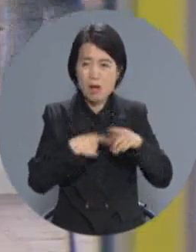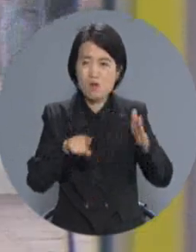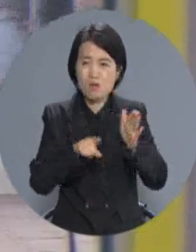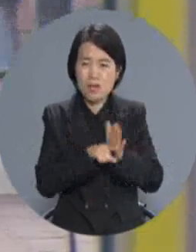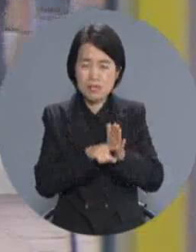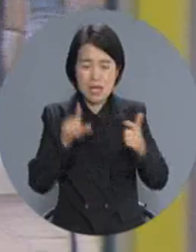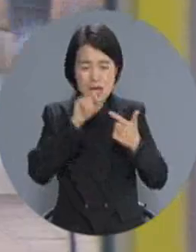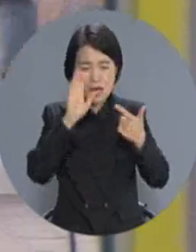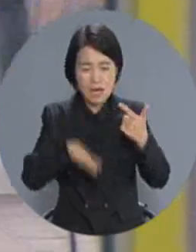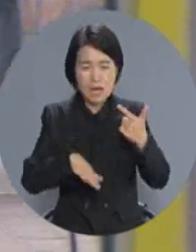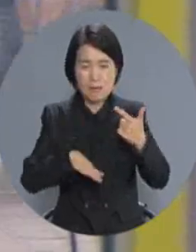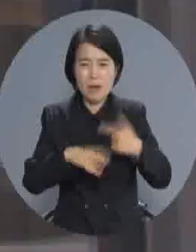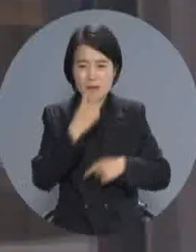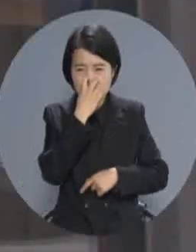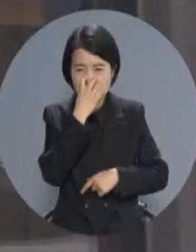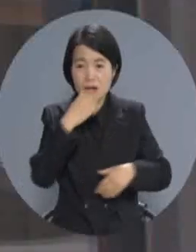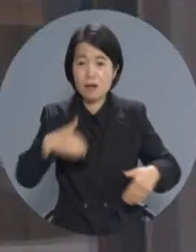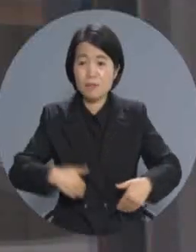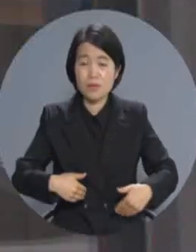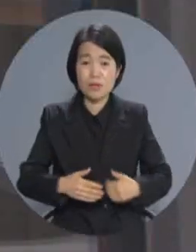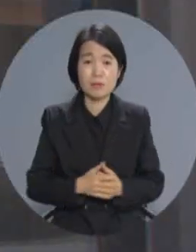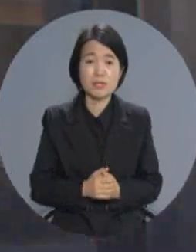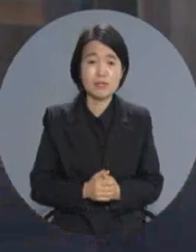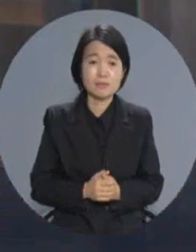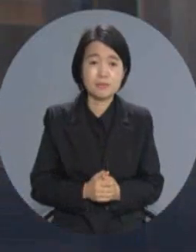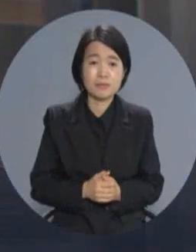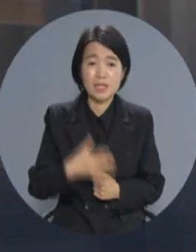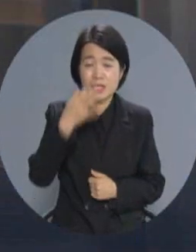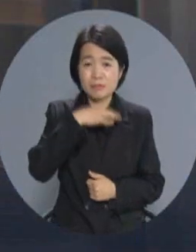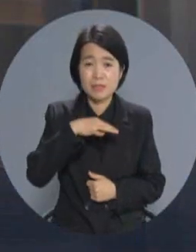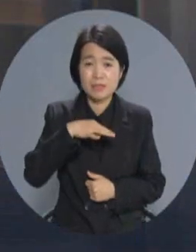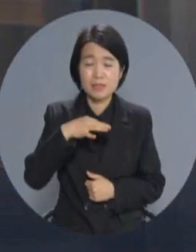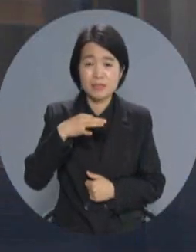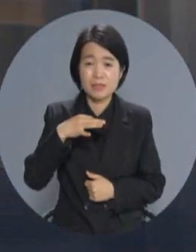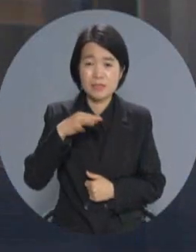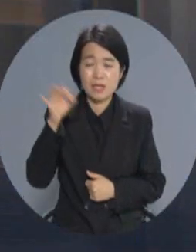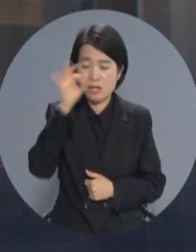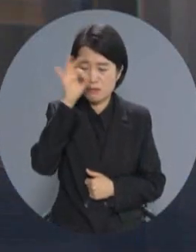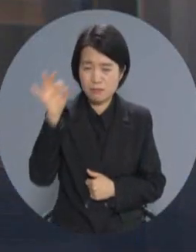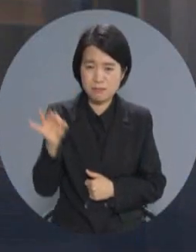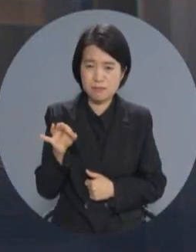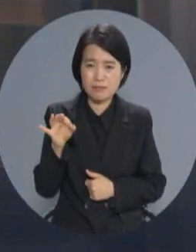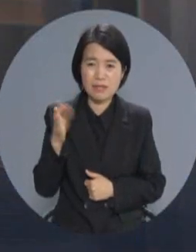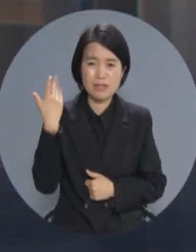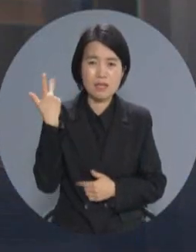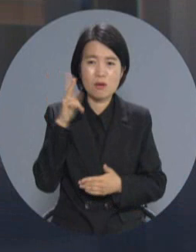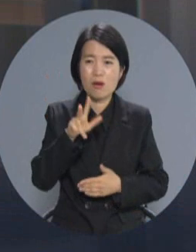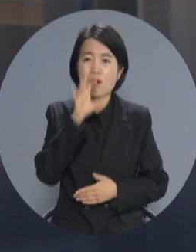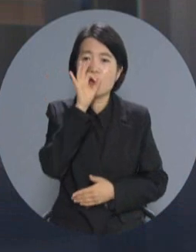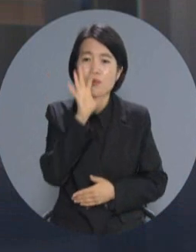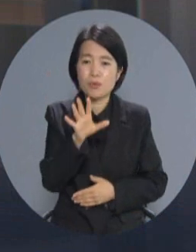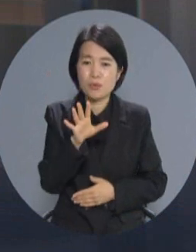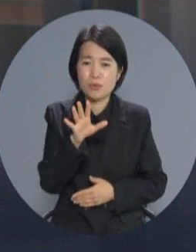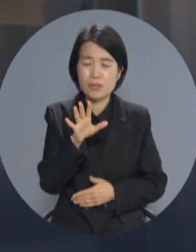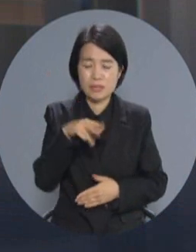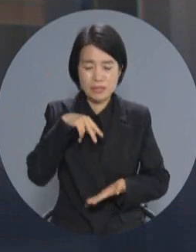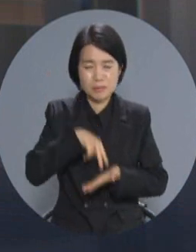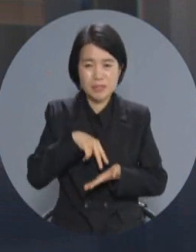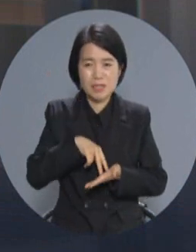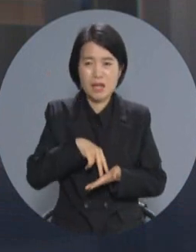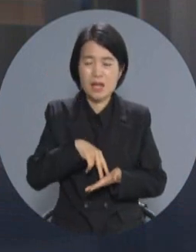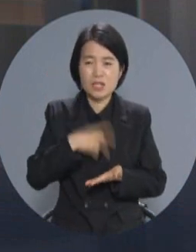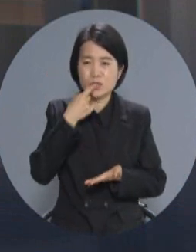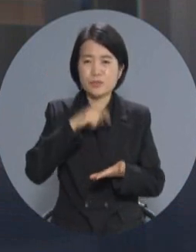하반기는 돼야 한다는 평가입니다. 그래서 금리가 예전 상황으로 시장으로 돌아가기는 굉장히 어렵겠지만 제가 볼 때는 쉽지 않다.